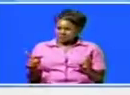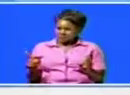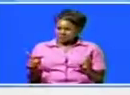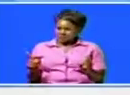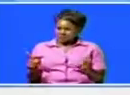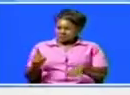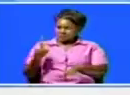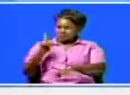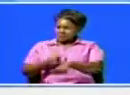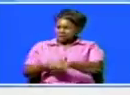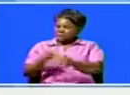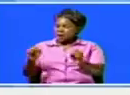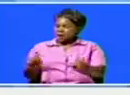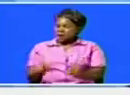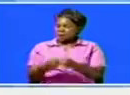wakati unapata